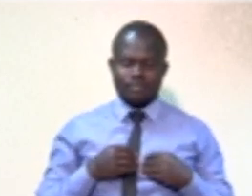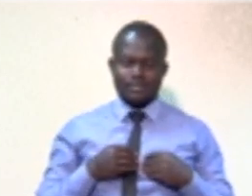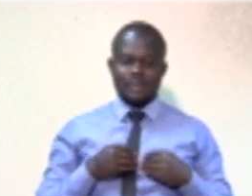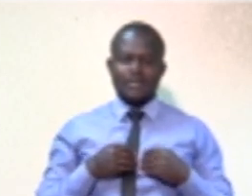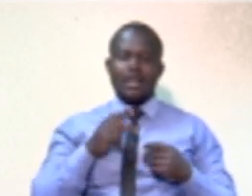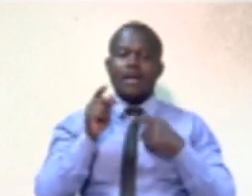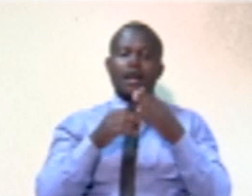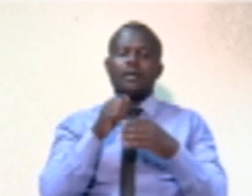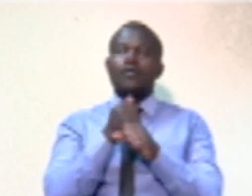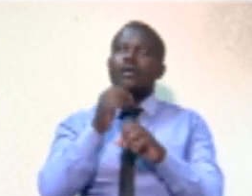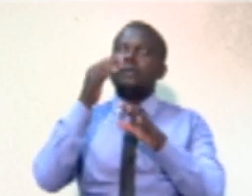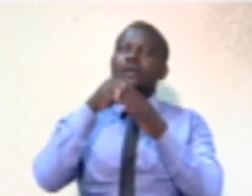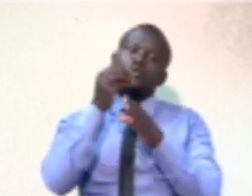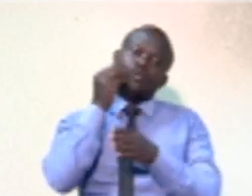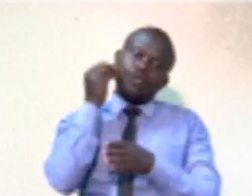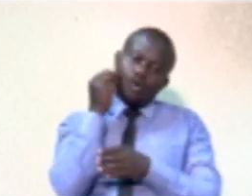abantu bagakora ibirori mu ngo